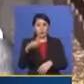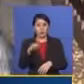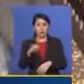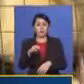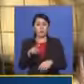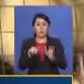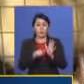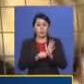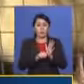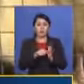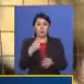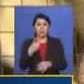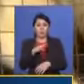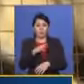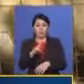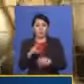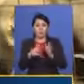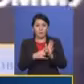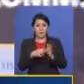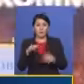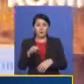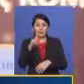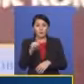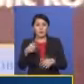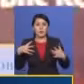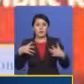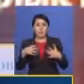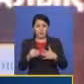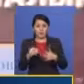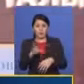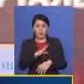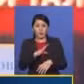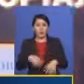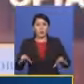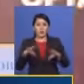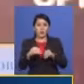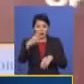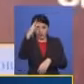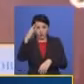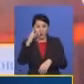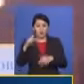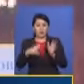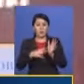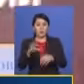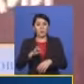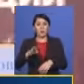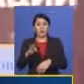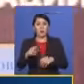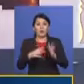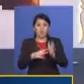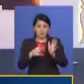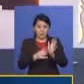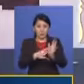елді мекенінде 2 миллион 800 құсқа вакцина егілді. Жалпы жағдай Қазақстан Республикасының 7 облысының 78 елді